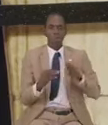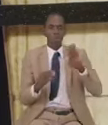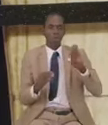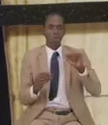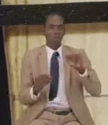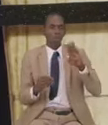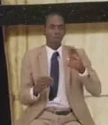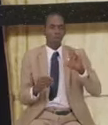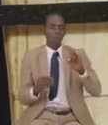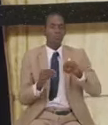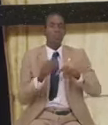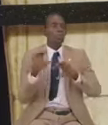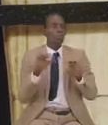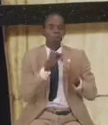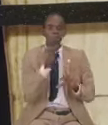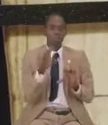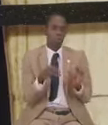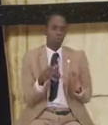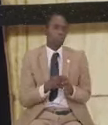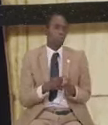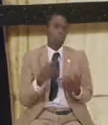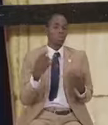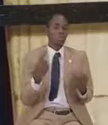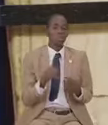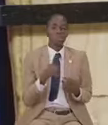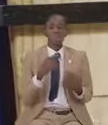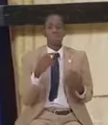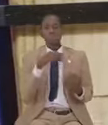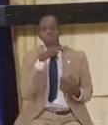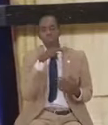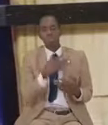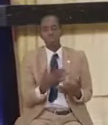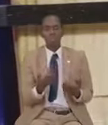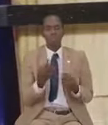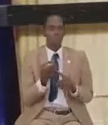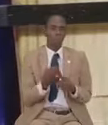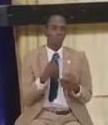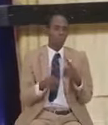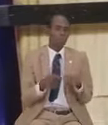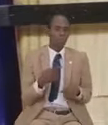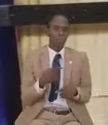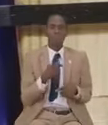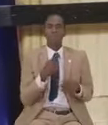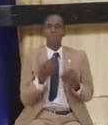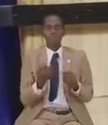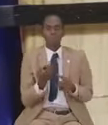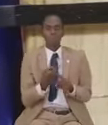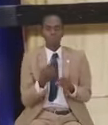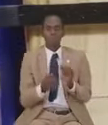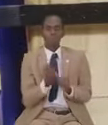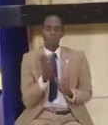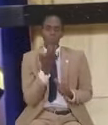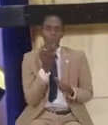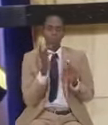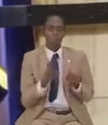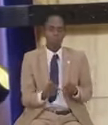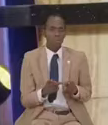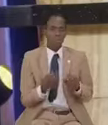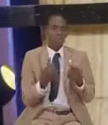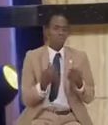ne commet des points d'unités venant d'un ami l'unité venant de favoris l'unité venant d'un intime